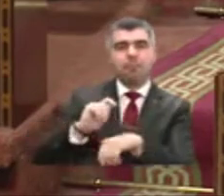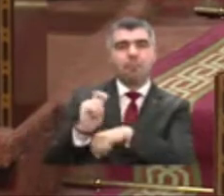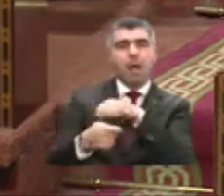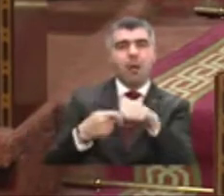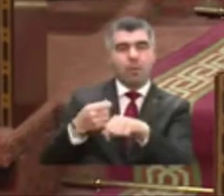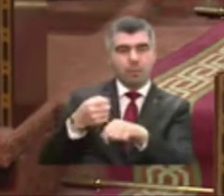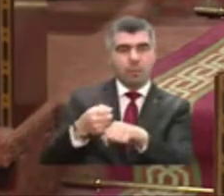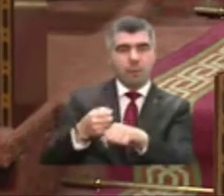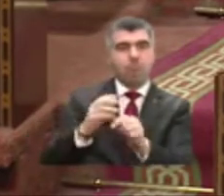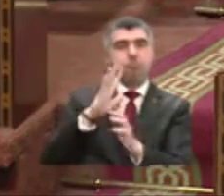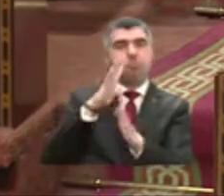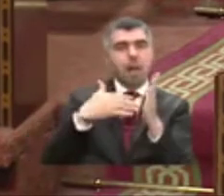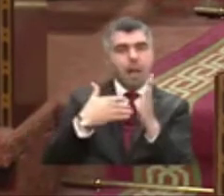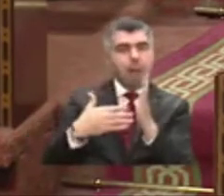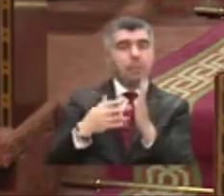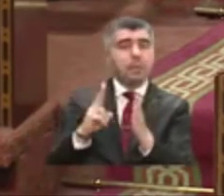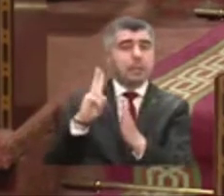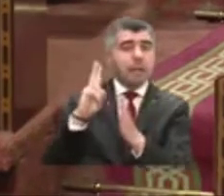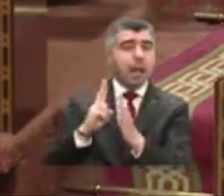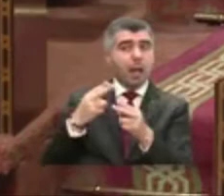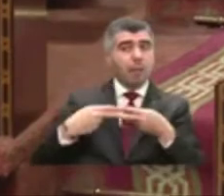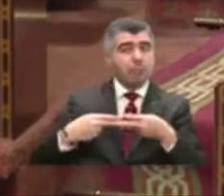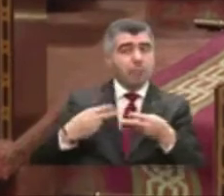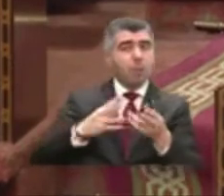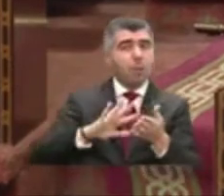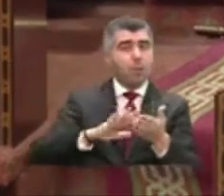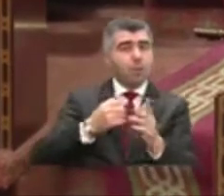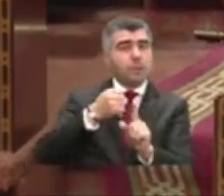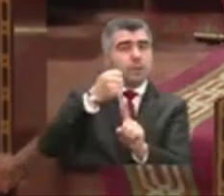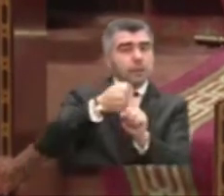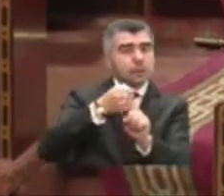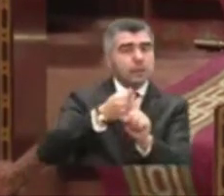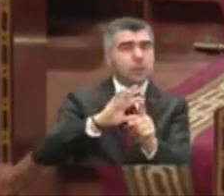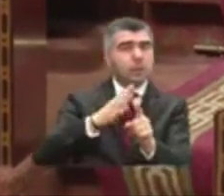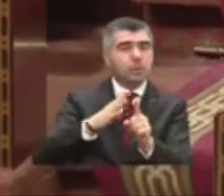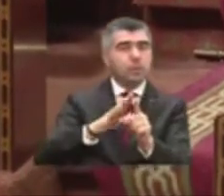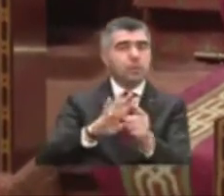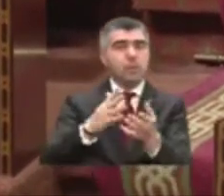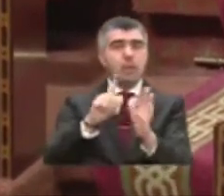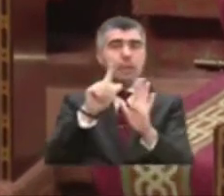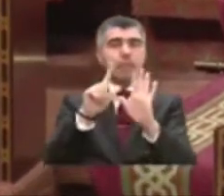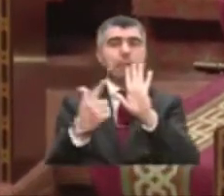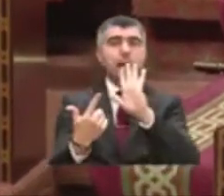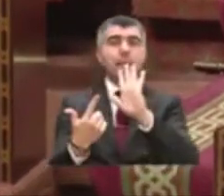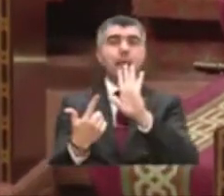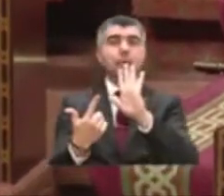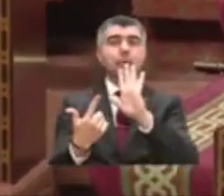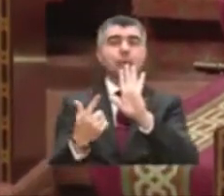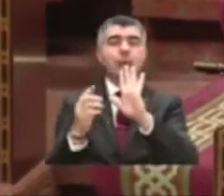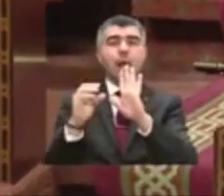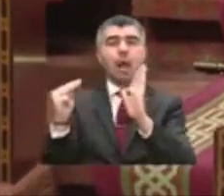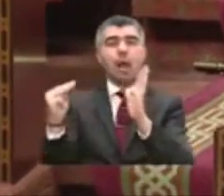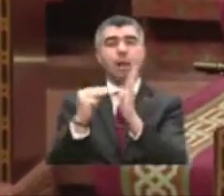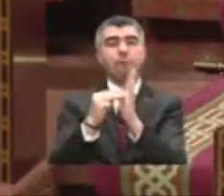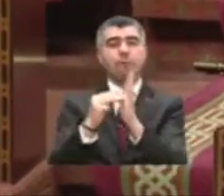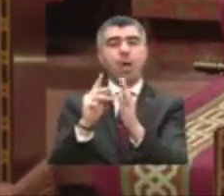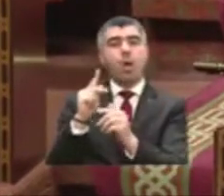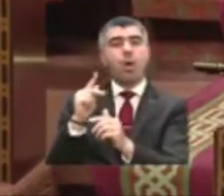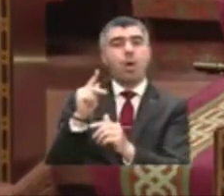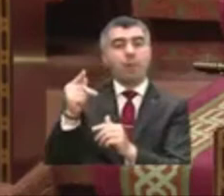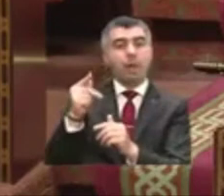ديالو وانطلقت الأشغال وانتهت كذلك أشغال ديال 17000 كيلومتر. وبالتالي هذا شيء مهم اللي